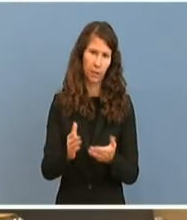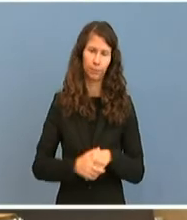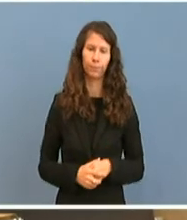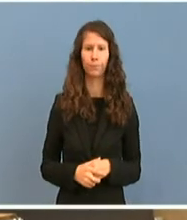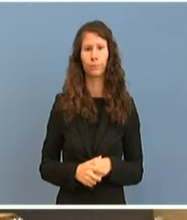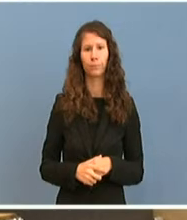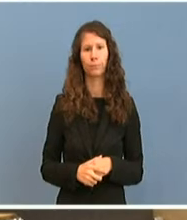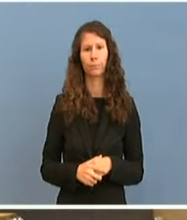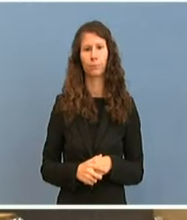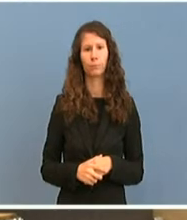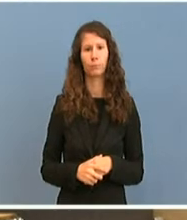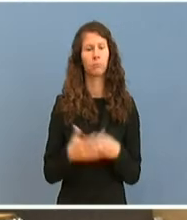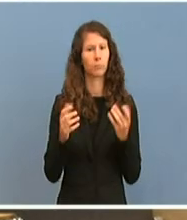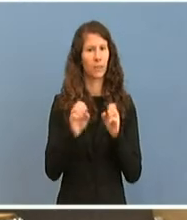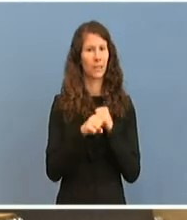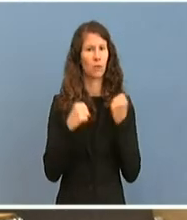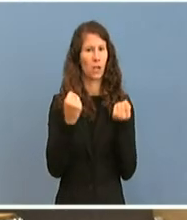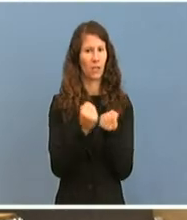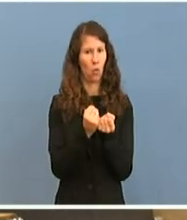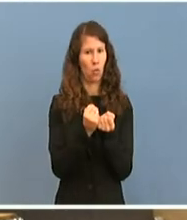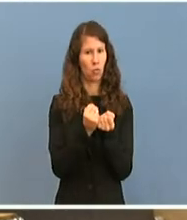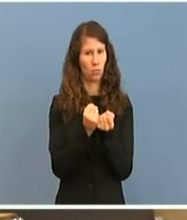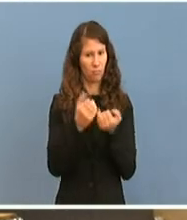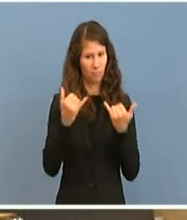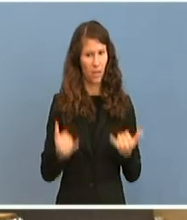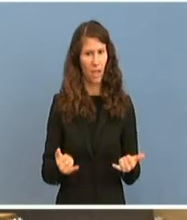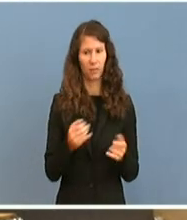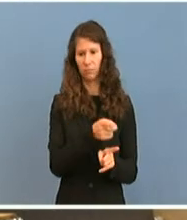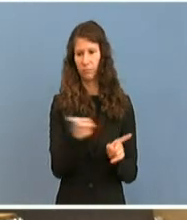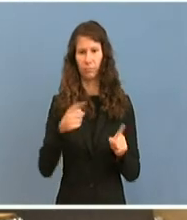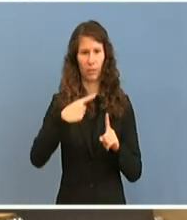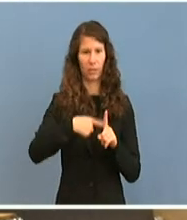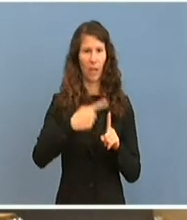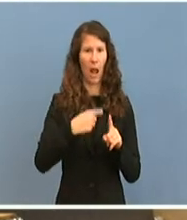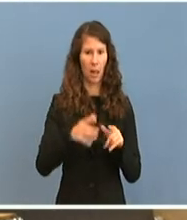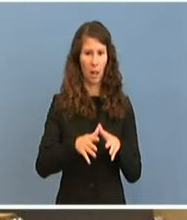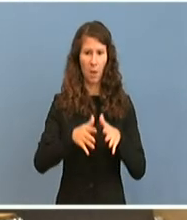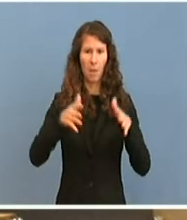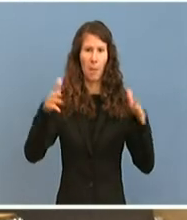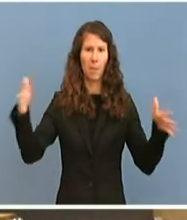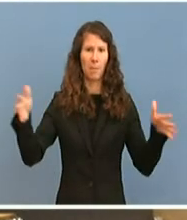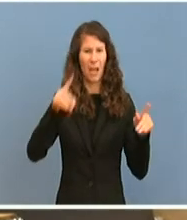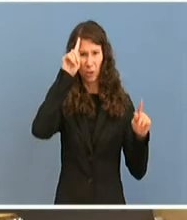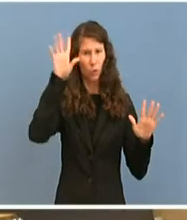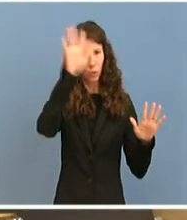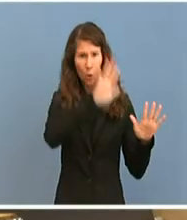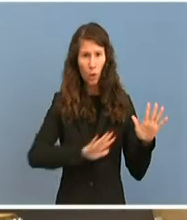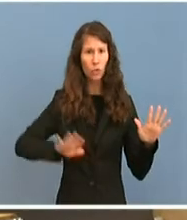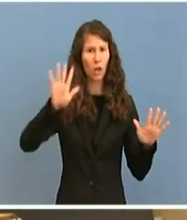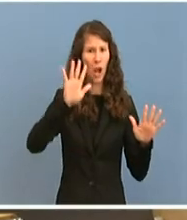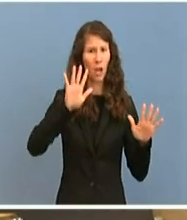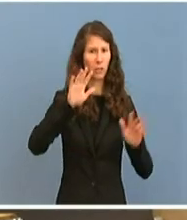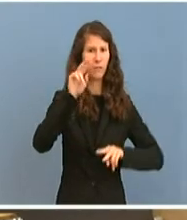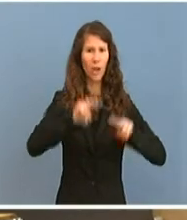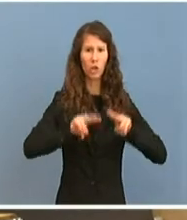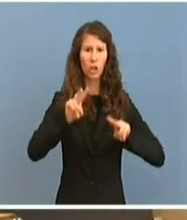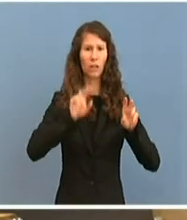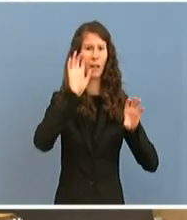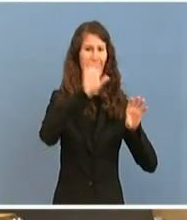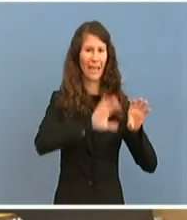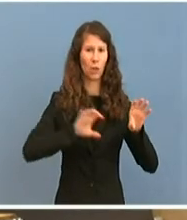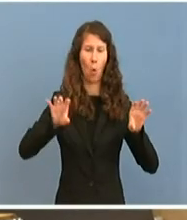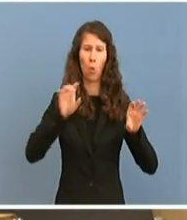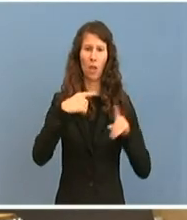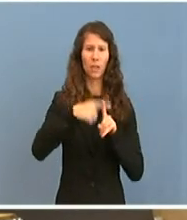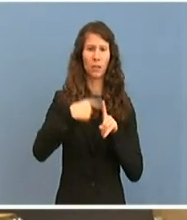Ist denn die Lage jetzt so angesichts der steigenden Zahlen, die ja wirklich über ganz Deutschland in unterschiedlichen Punkten gerade zu beobachten sind,